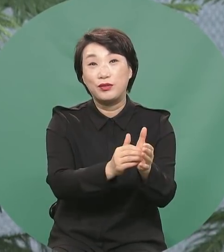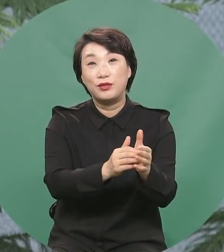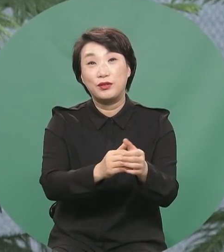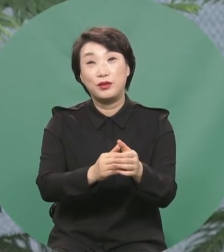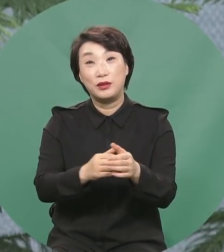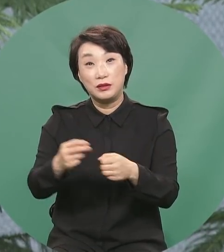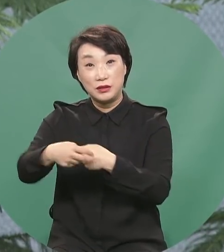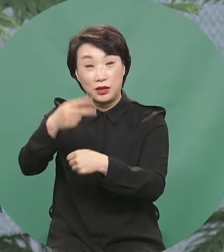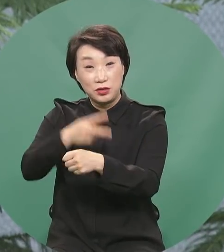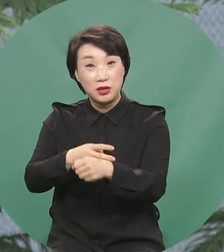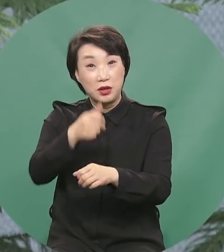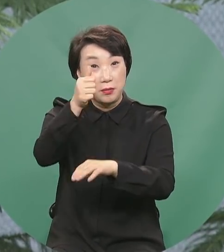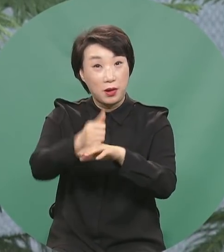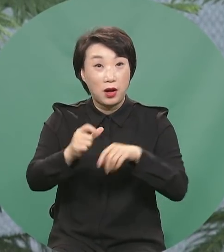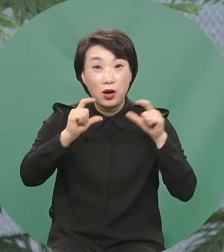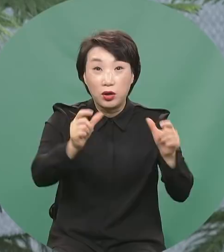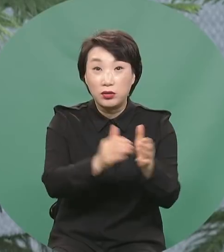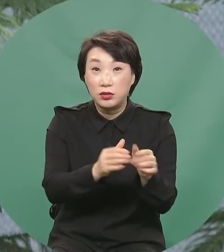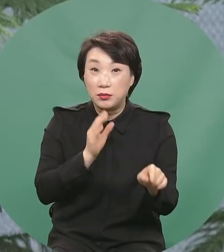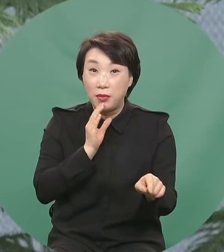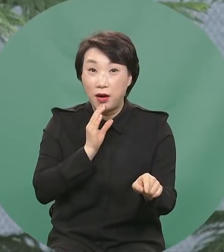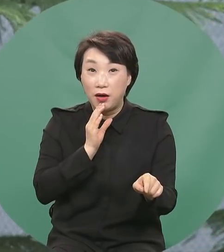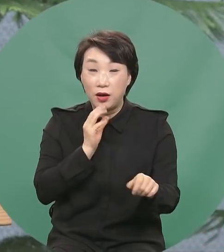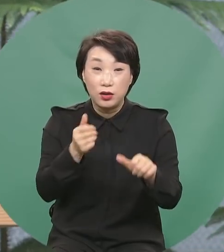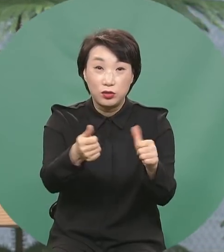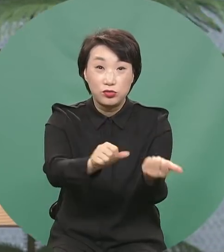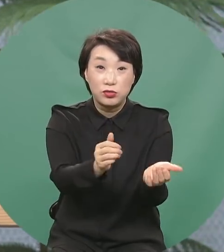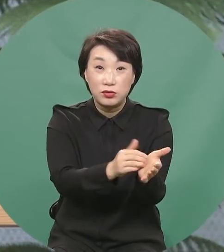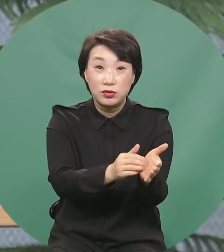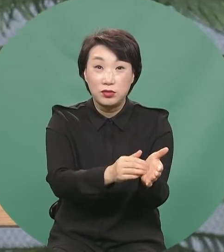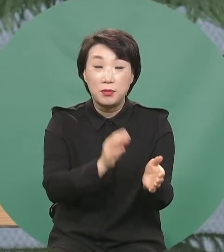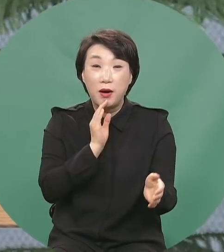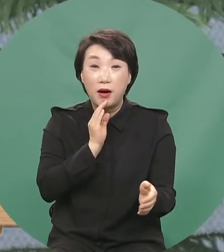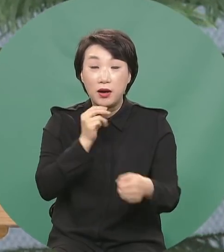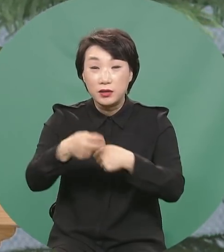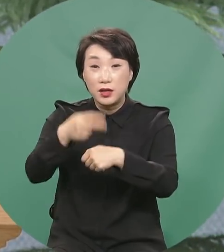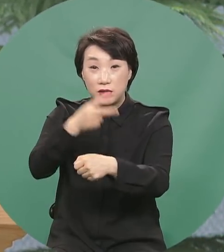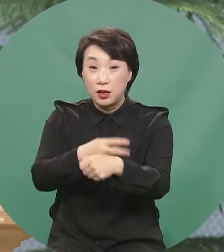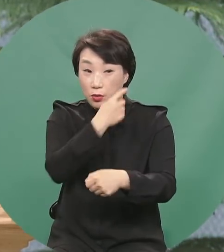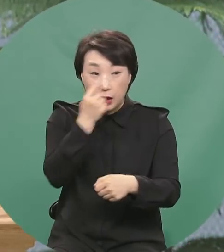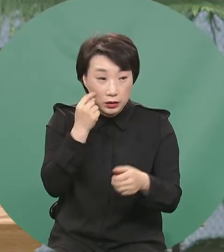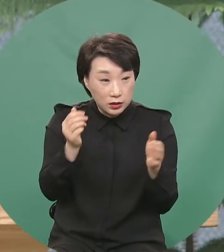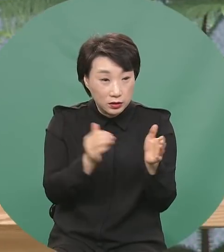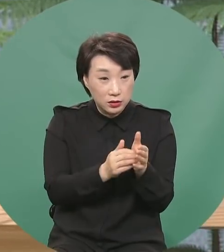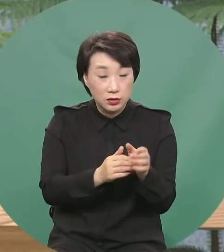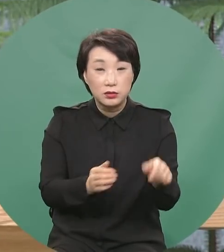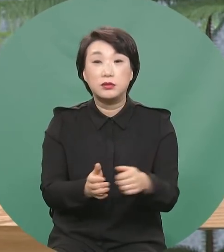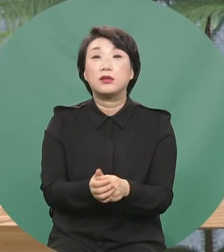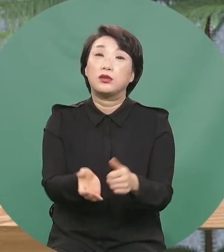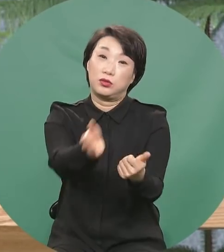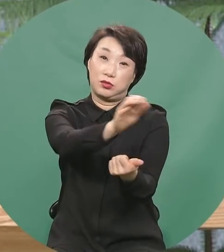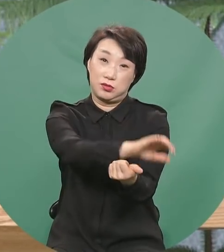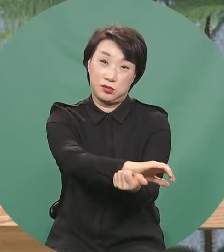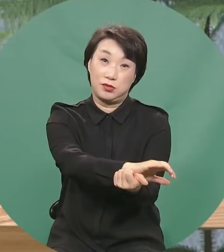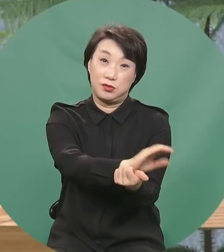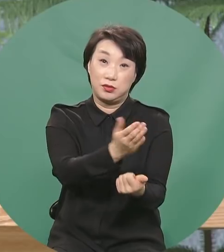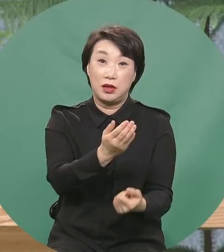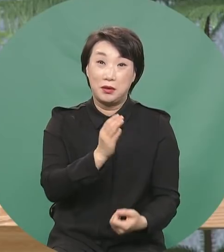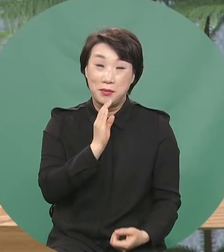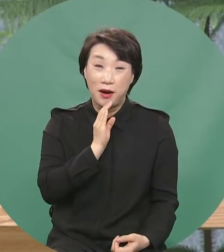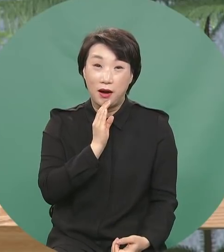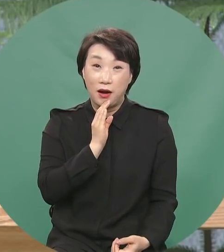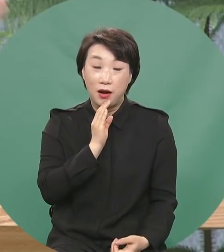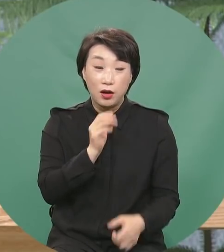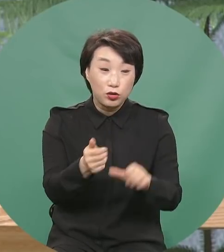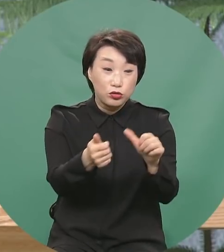진단이에요. 죽었습니다. 예, 의사의 확인에 의해서 장례 절차를 치러요.